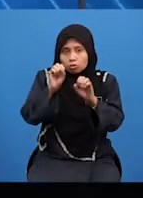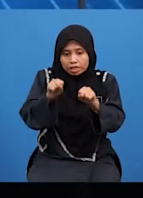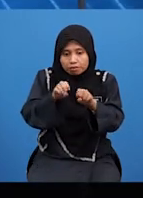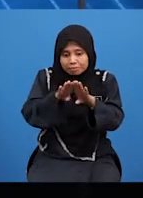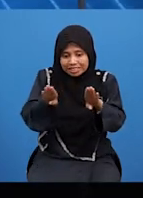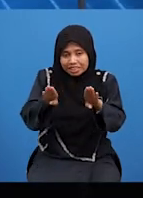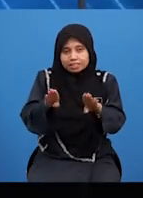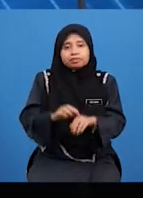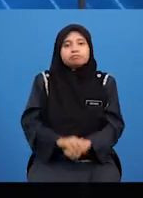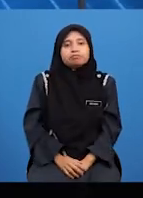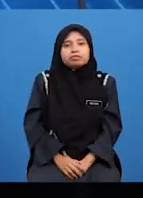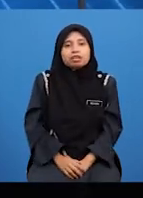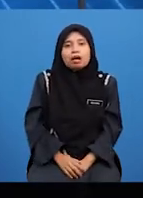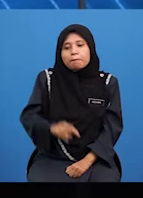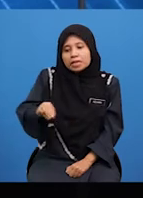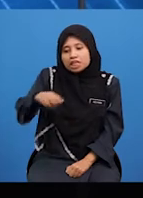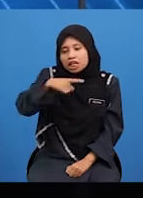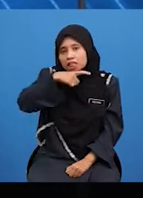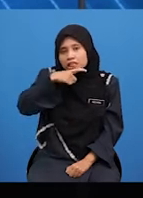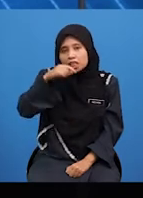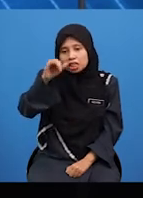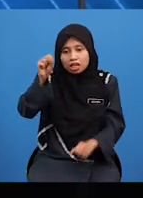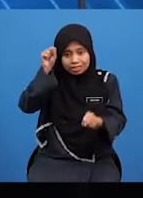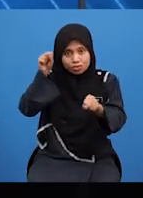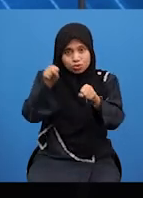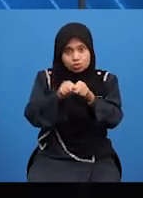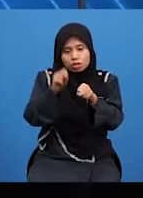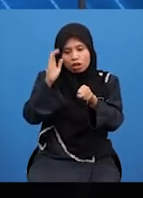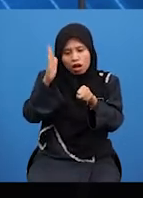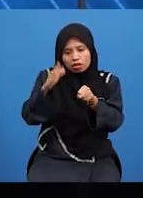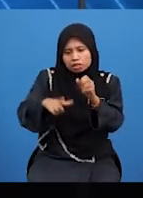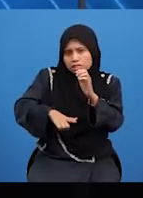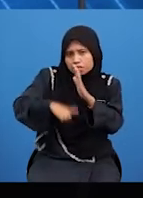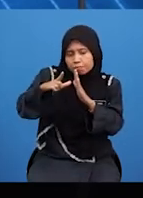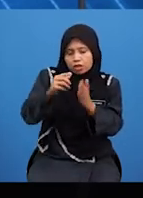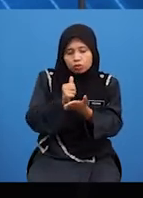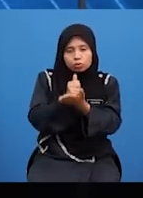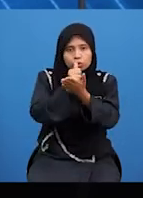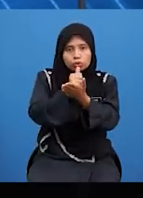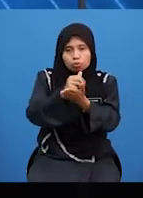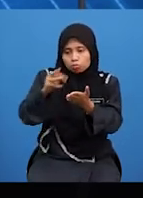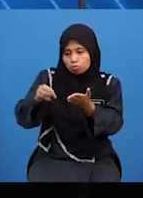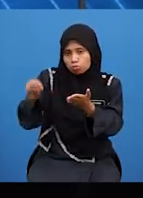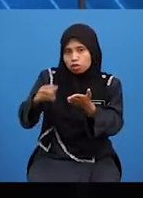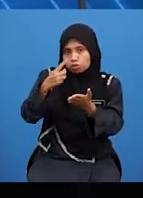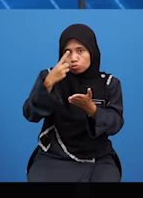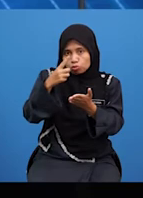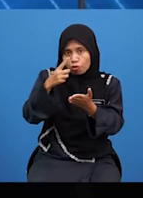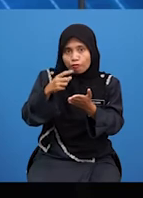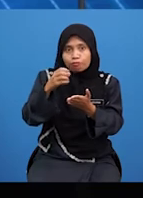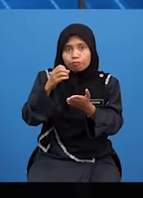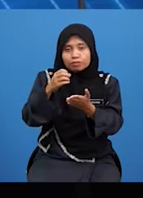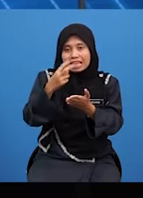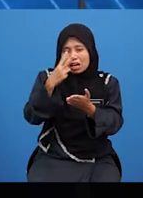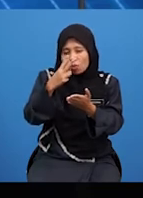dipisahkan. Begitu juga dengan penggunaan media kering yang bersesuaian akan lebih membantu pelajar merealisasikan